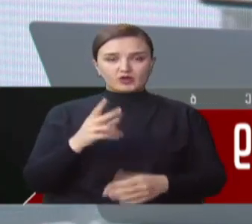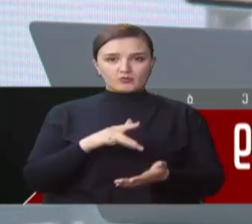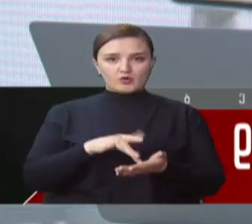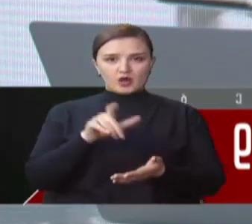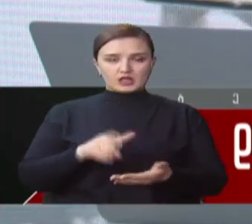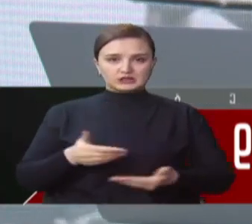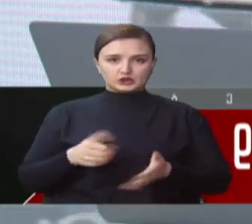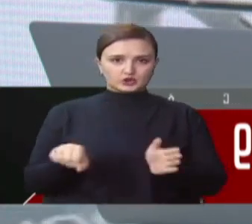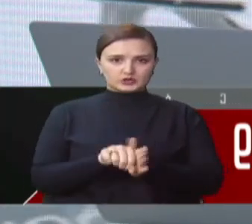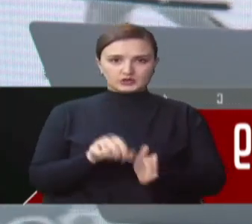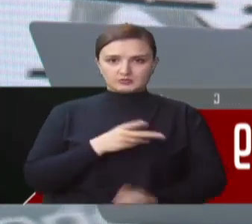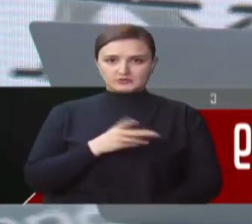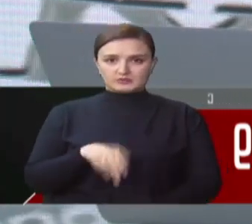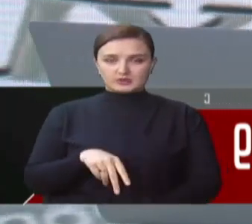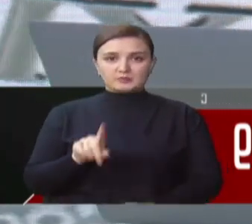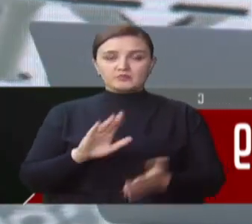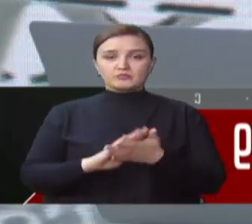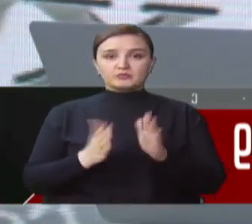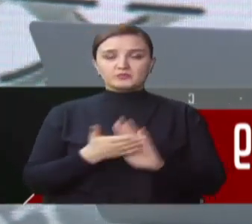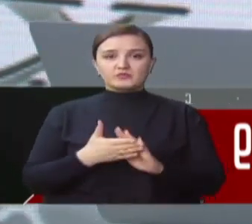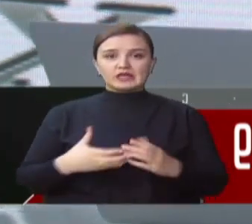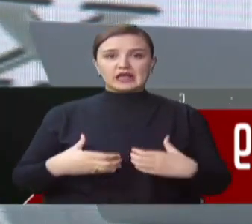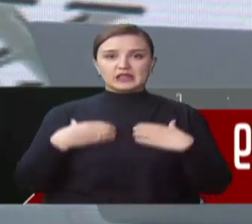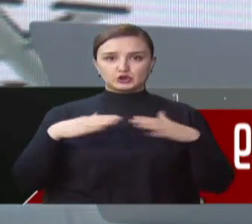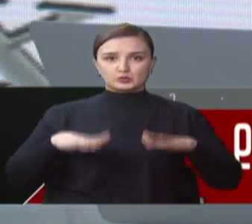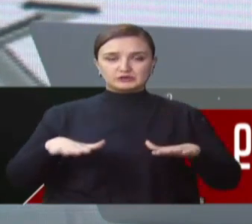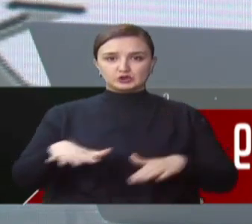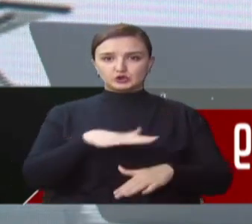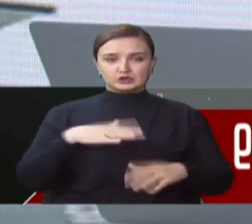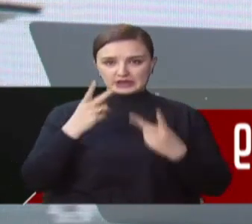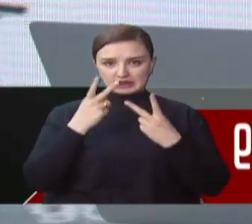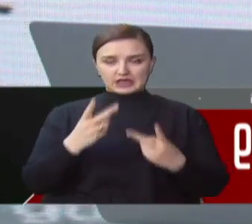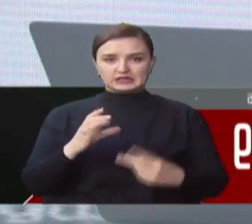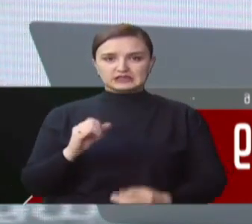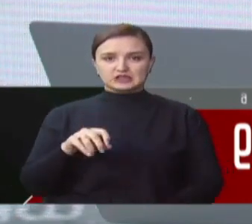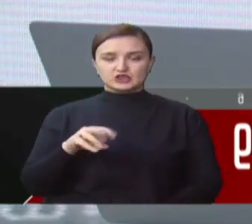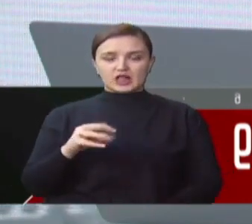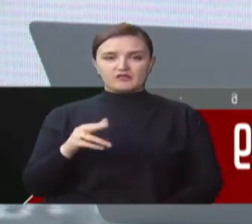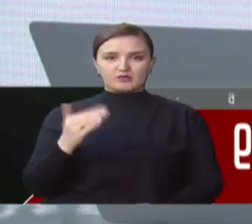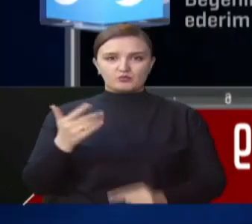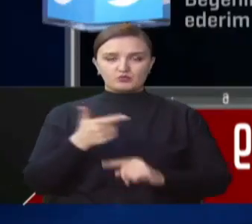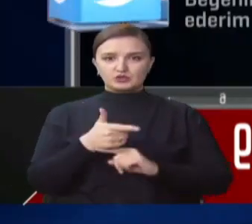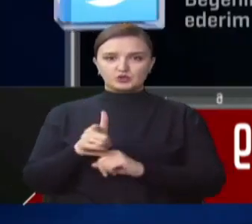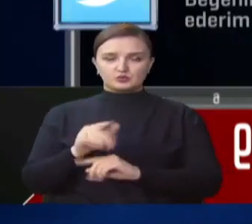მოქალაქის სიცოცხლე ემსხვერპლა. რა ვითარებაა კატასტროფის ზონაში? ნახეთ შალვა სუმბაძის სიუჟეტი.